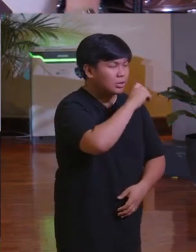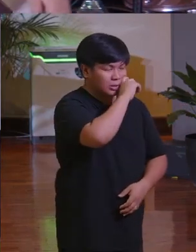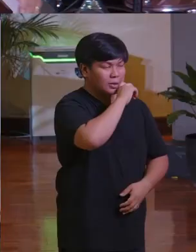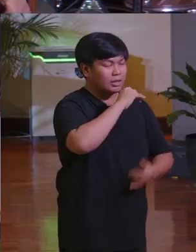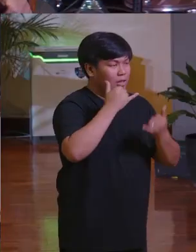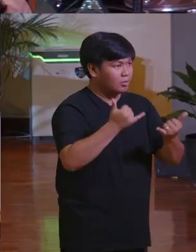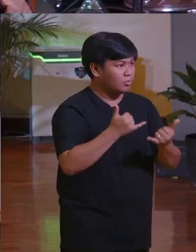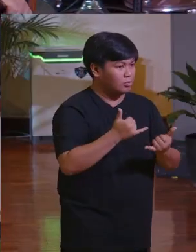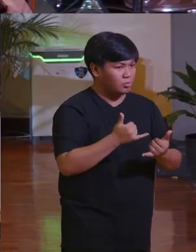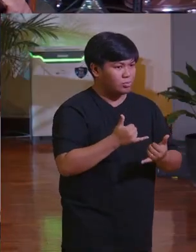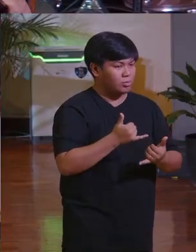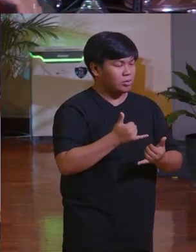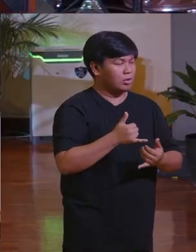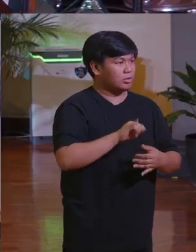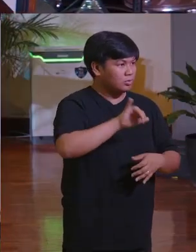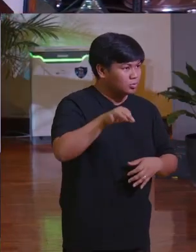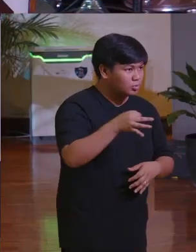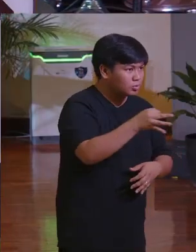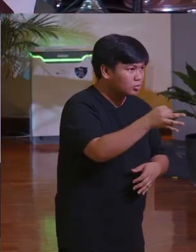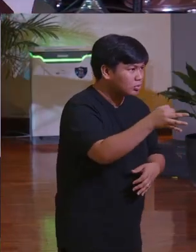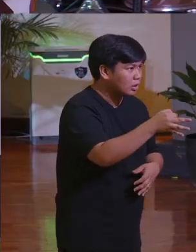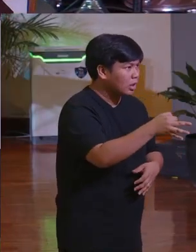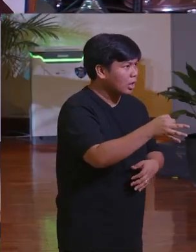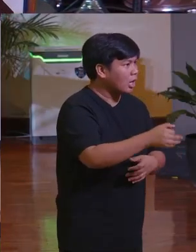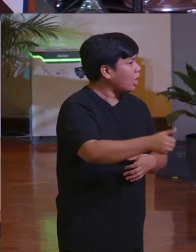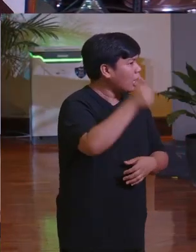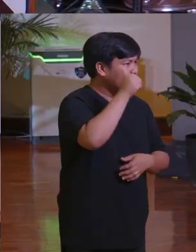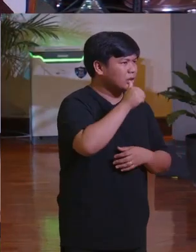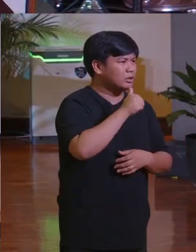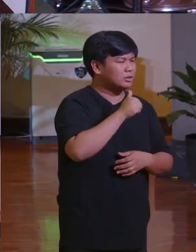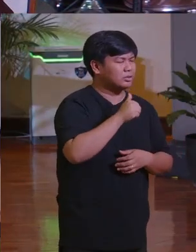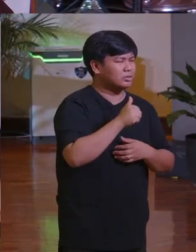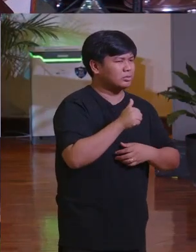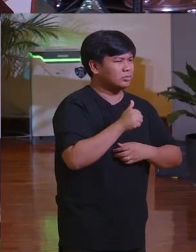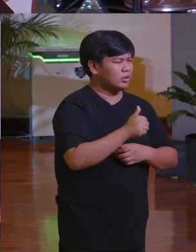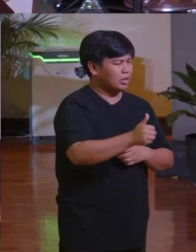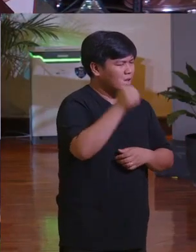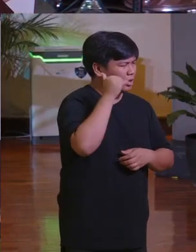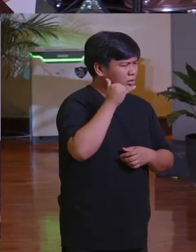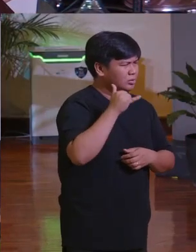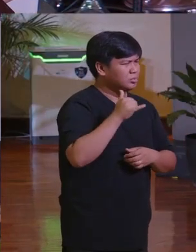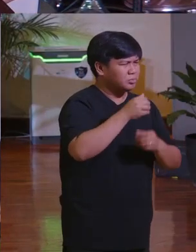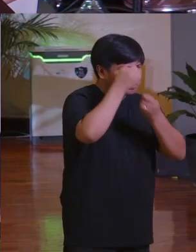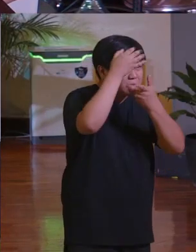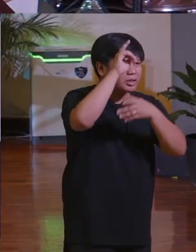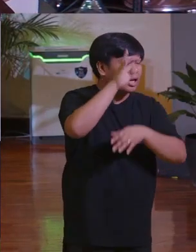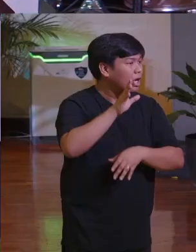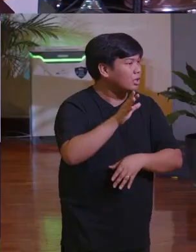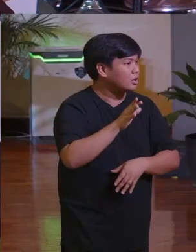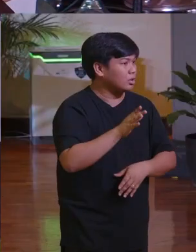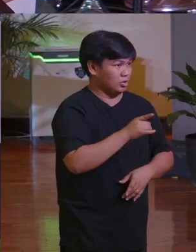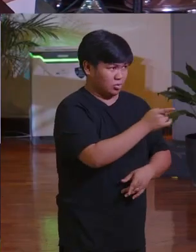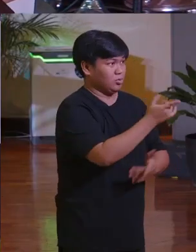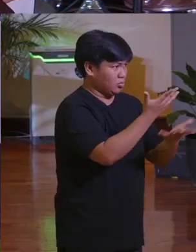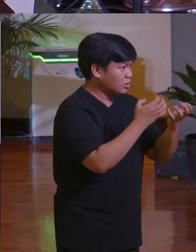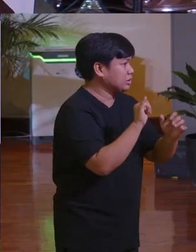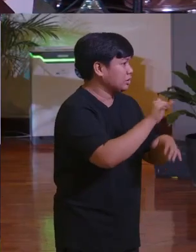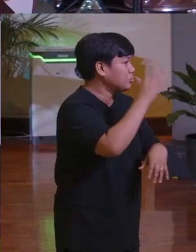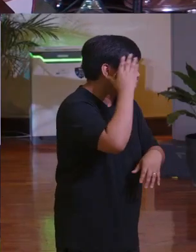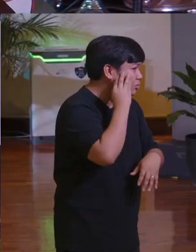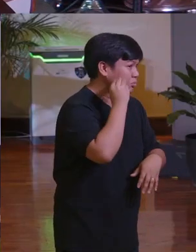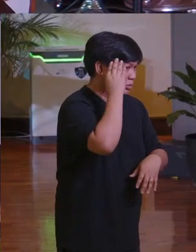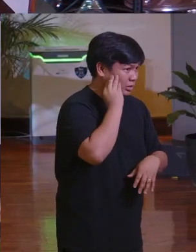Jonah. Mga kapatid, ganun ang ginagawa natin sa tuwing hindi tayo sumusunod